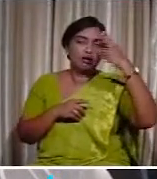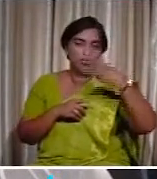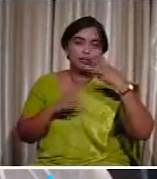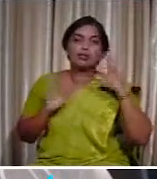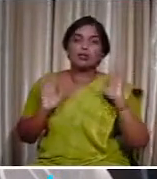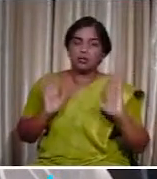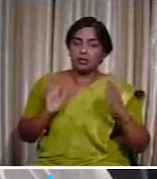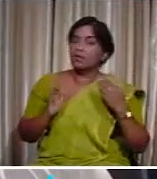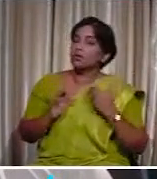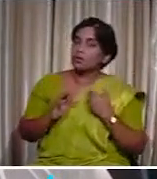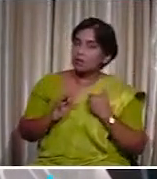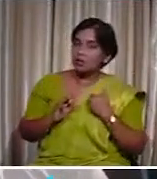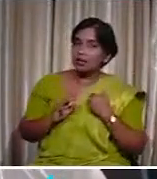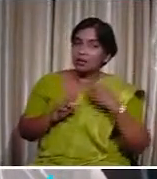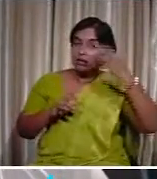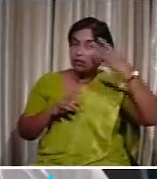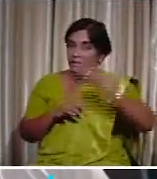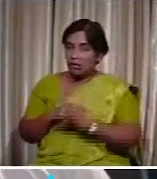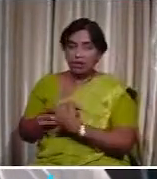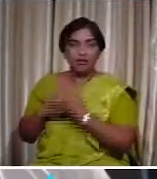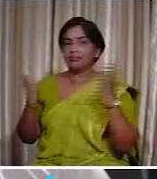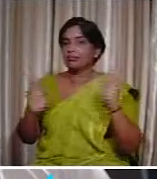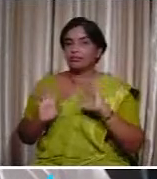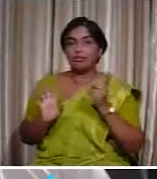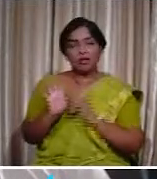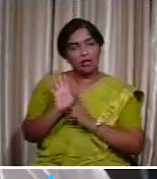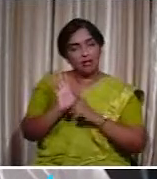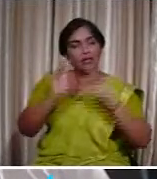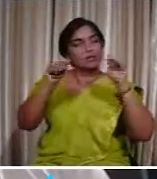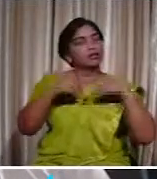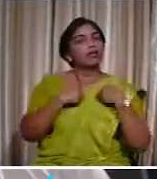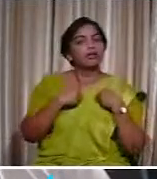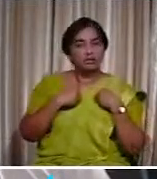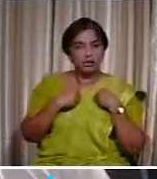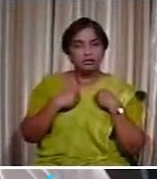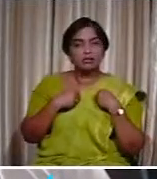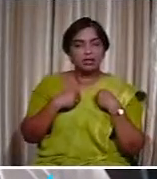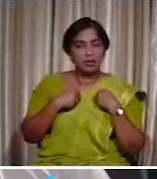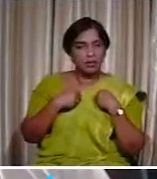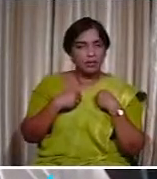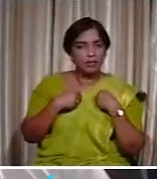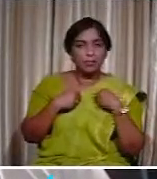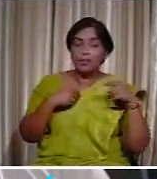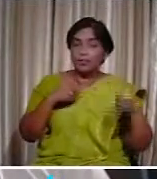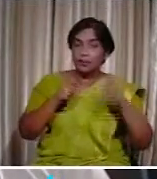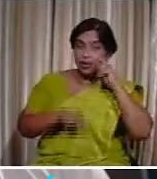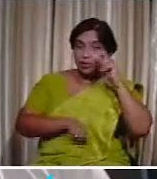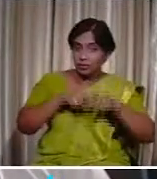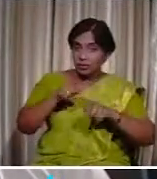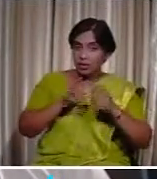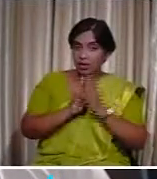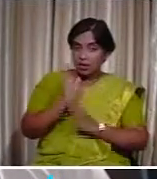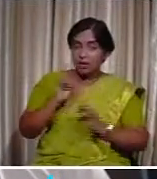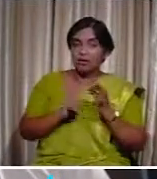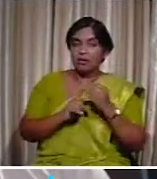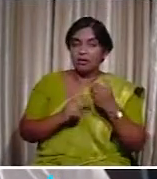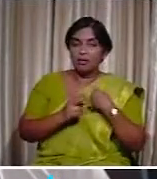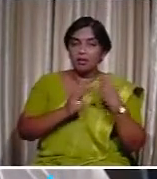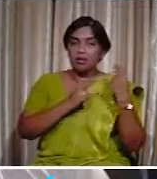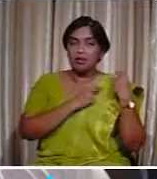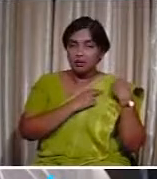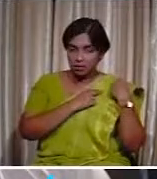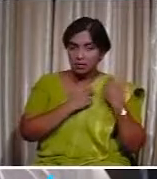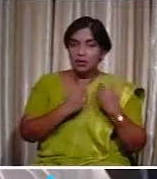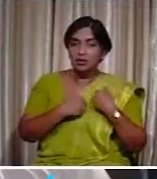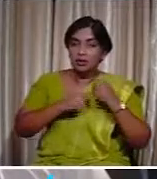वेन्न मम पल्लेहट गिये नै हेमदाम मट युतुकम करा एनिसा मट मे महाजन नियोजितेयक् हटियट मगे वगकीम